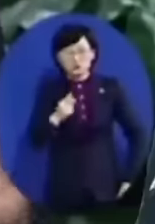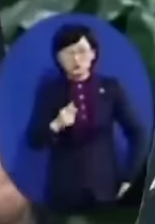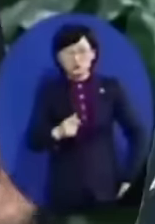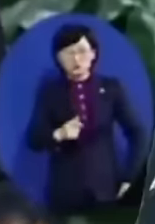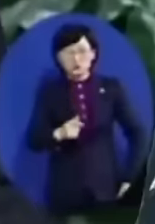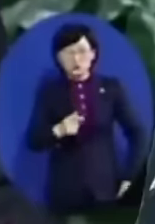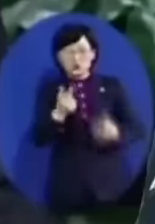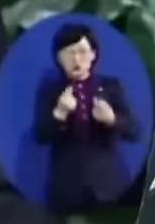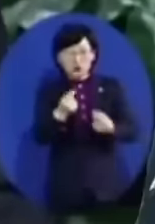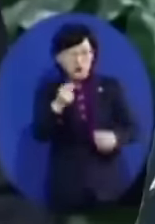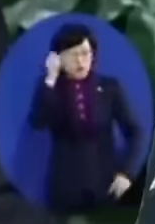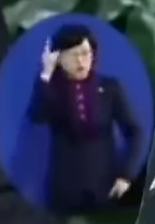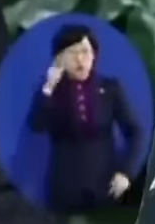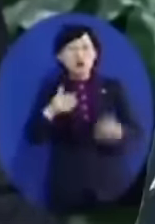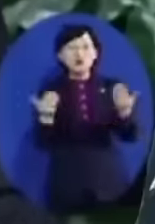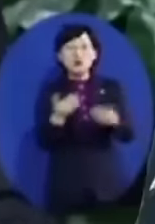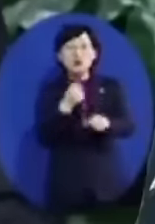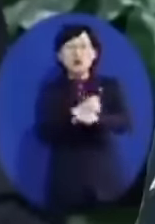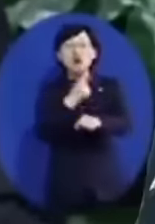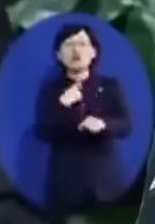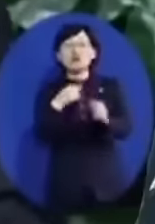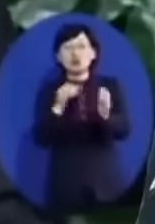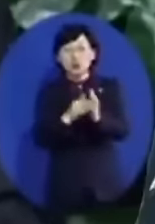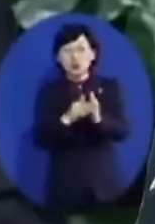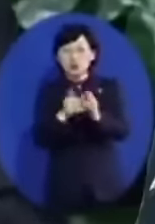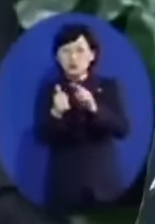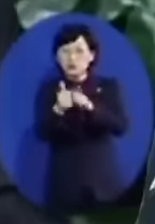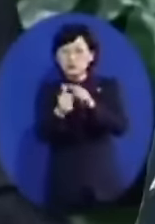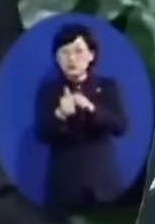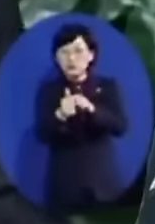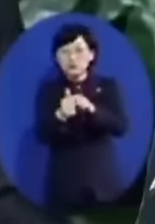이런 위대한 일을 한 엘리야가